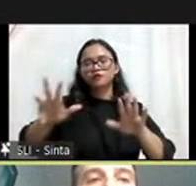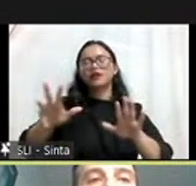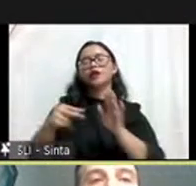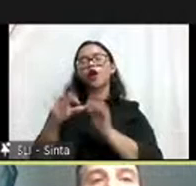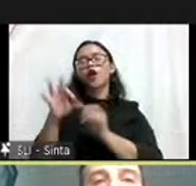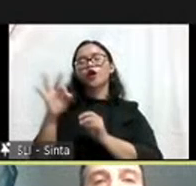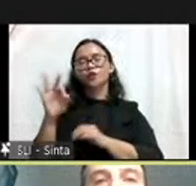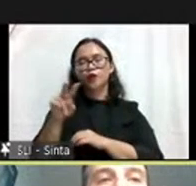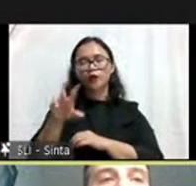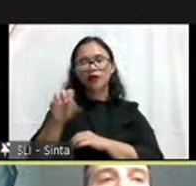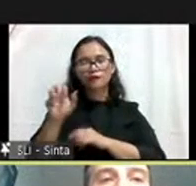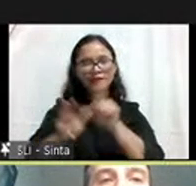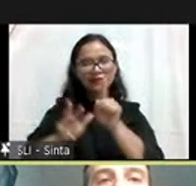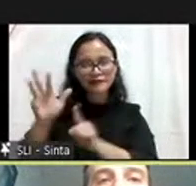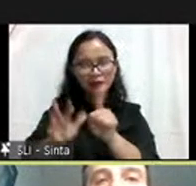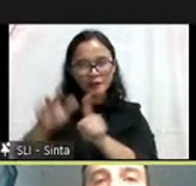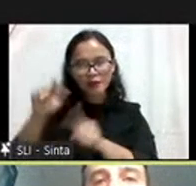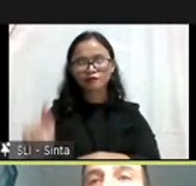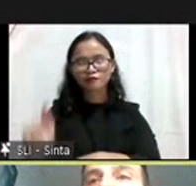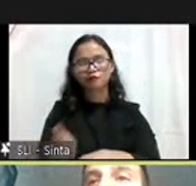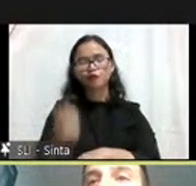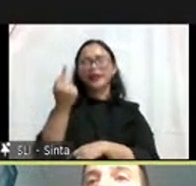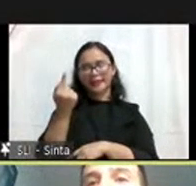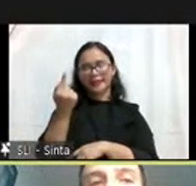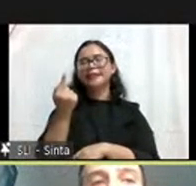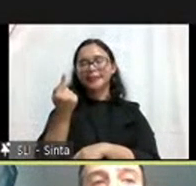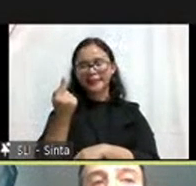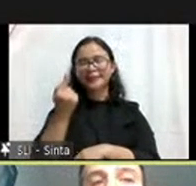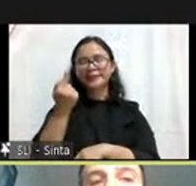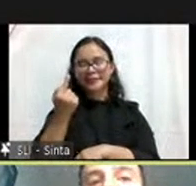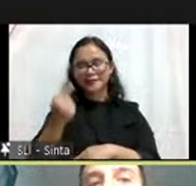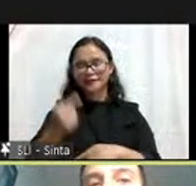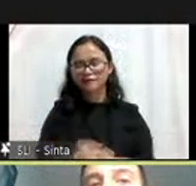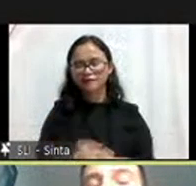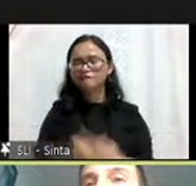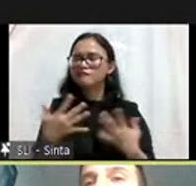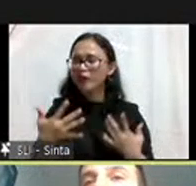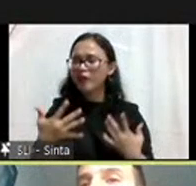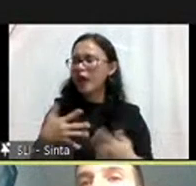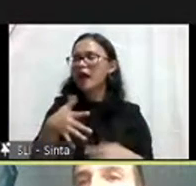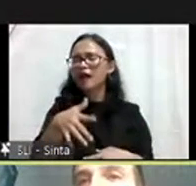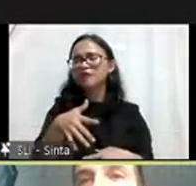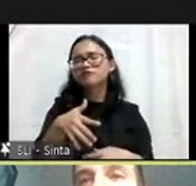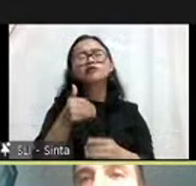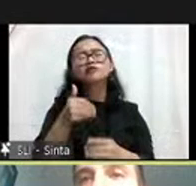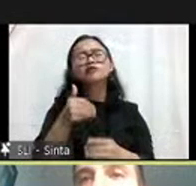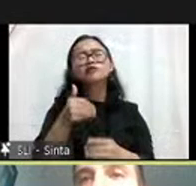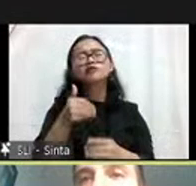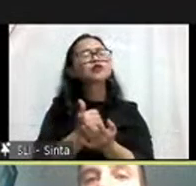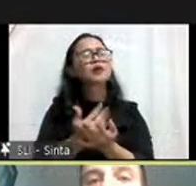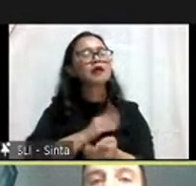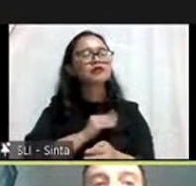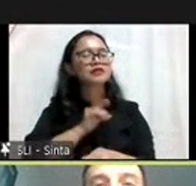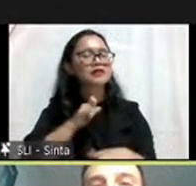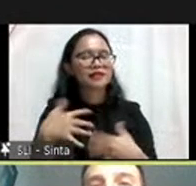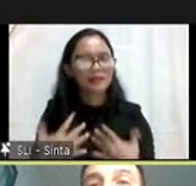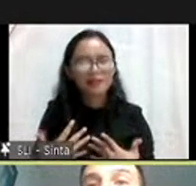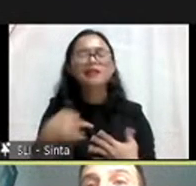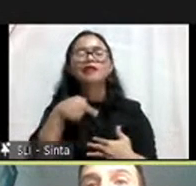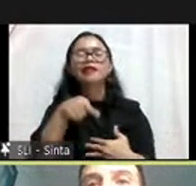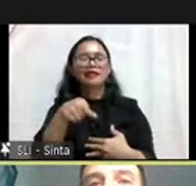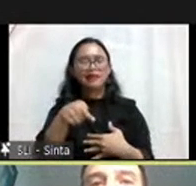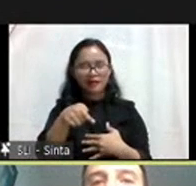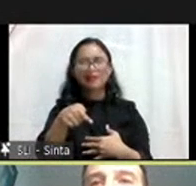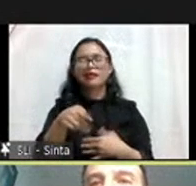aksi eh nasional untuk bisis dan Human Rights dan Apa artinya pertama-tama Bagaimana struktur dari rencana